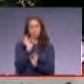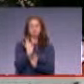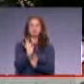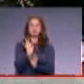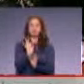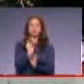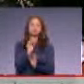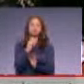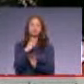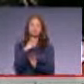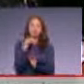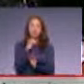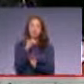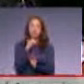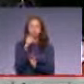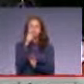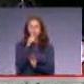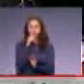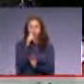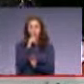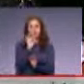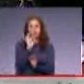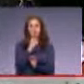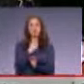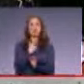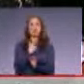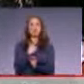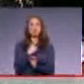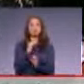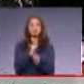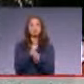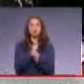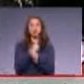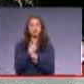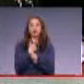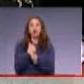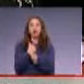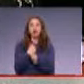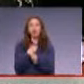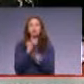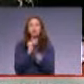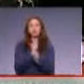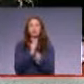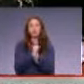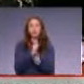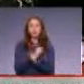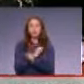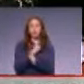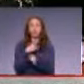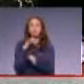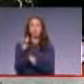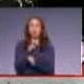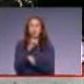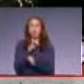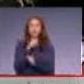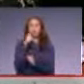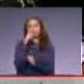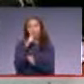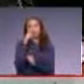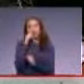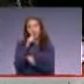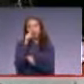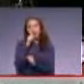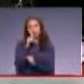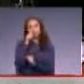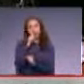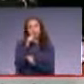لا، لازم يكون بيحبها الاول عشان يقدر يستحمل. يعني لازم يكون بيحبها قوي قوي قوي